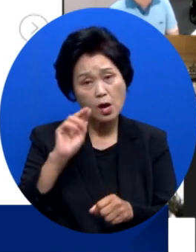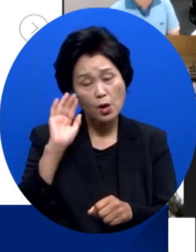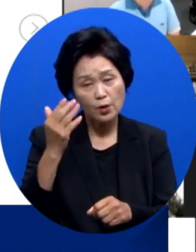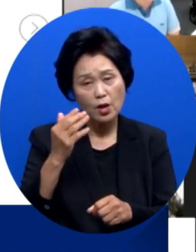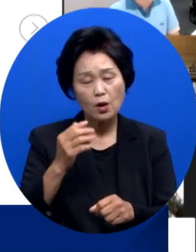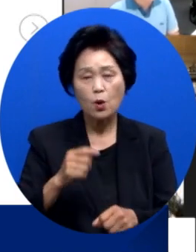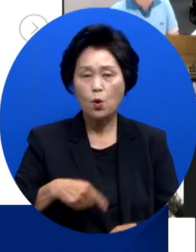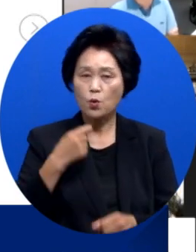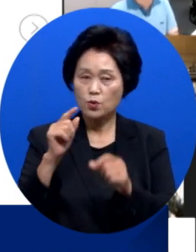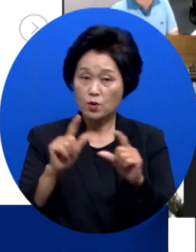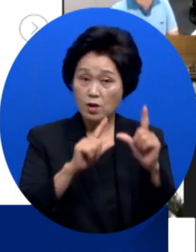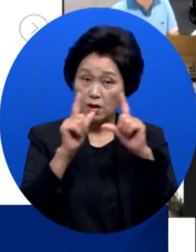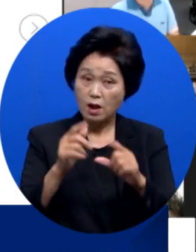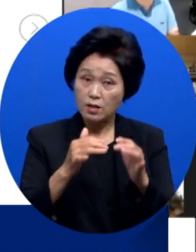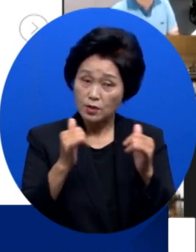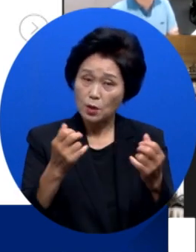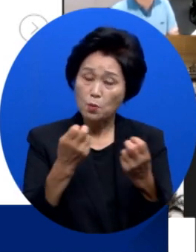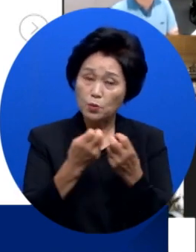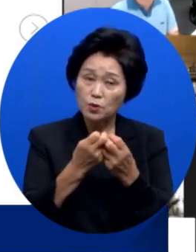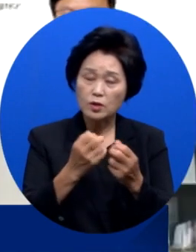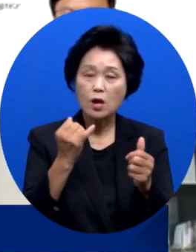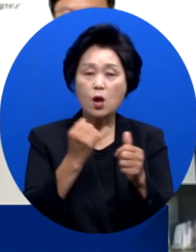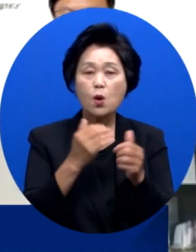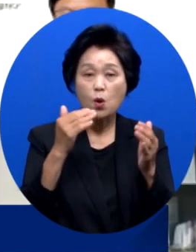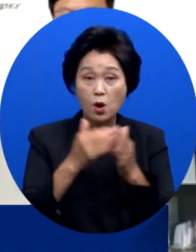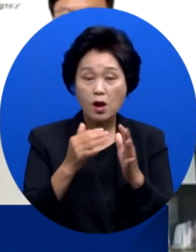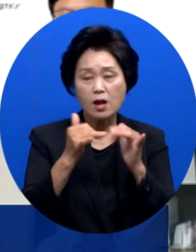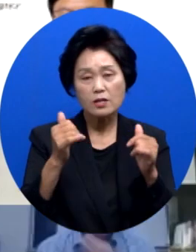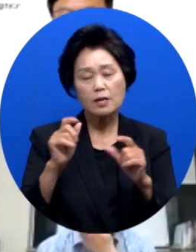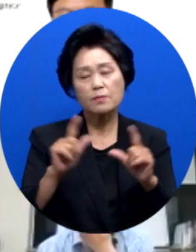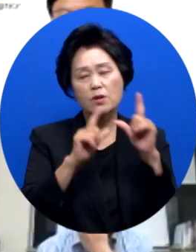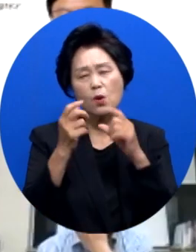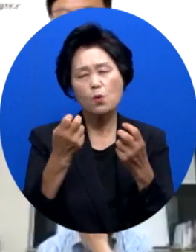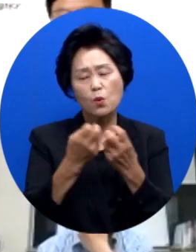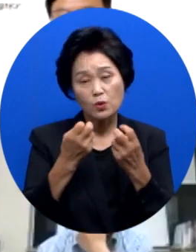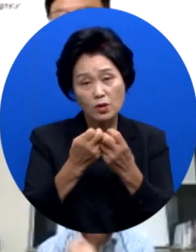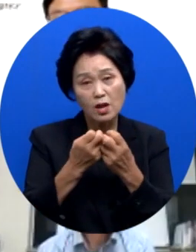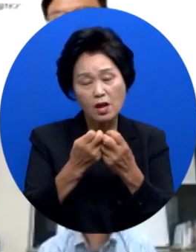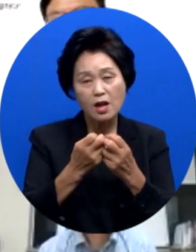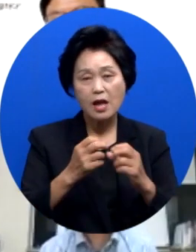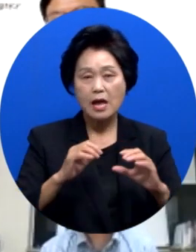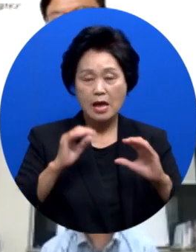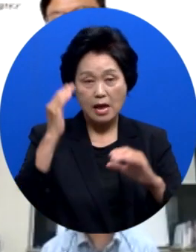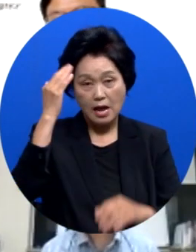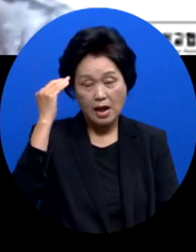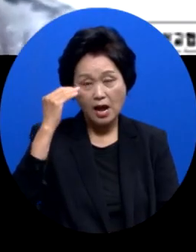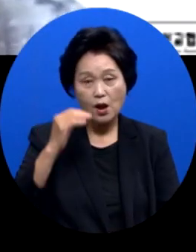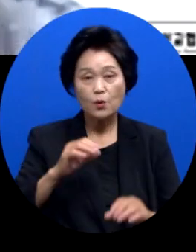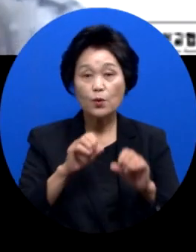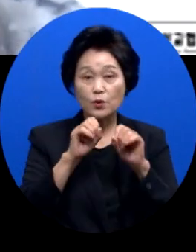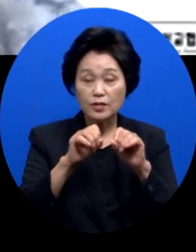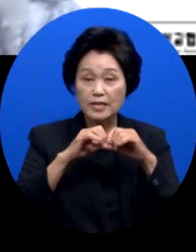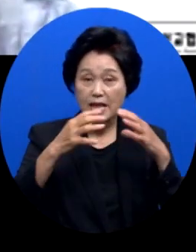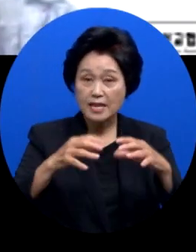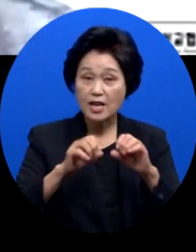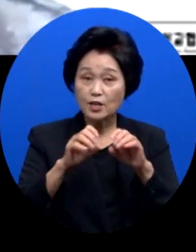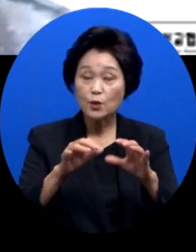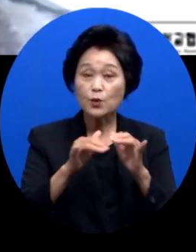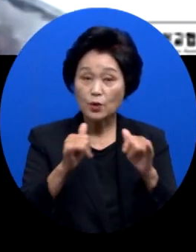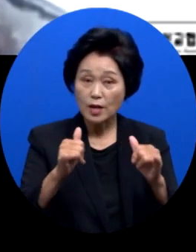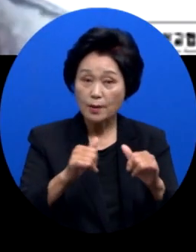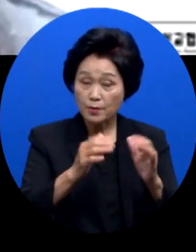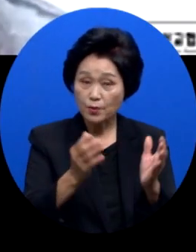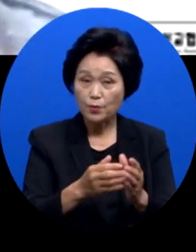하고 또 결혼한 부부는 어찌 의 하는가 한국세계선교협의회 kwma 와 글로벌 문화재단에서